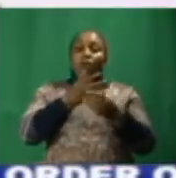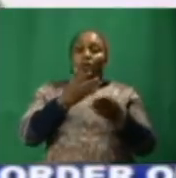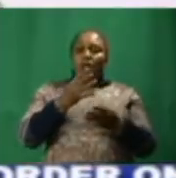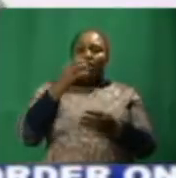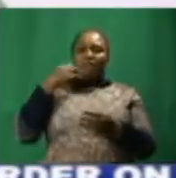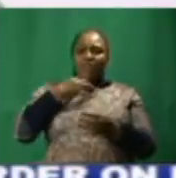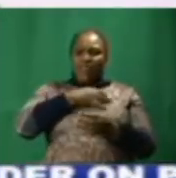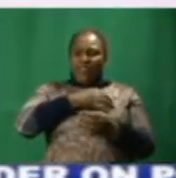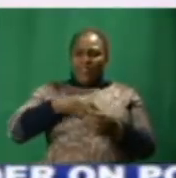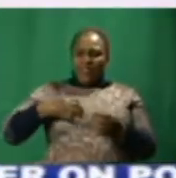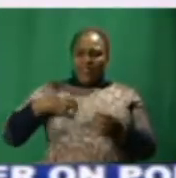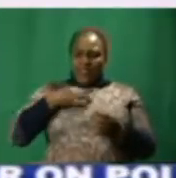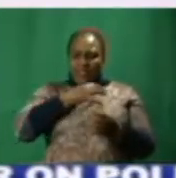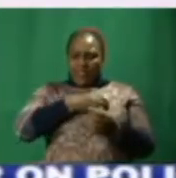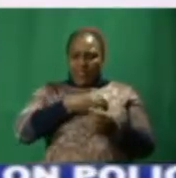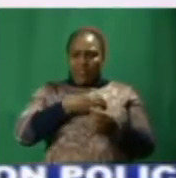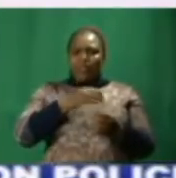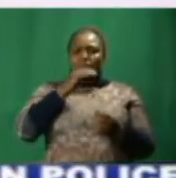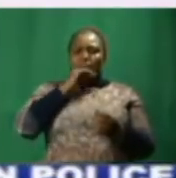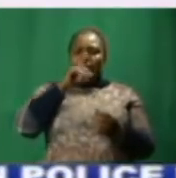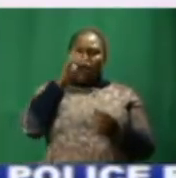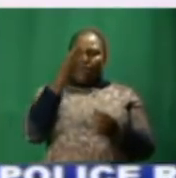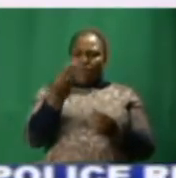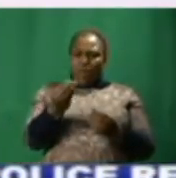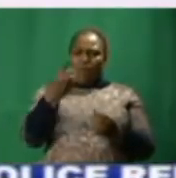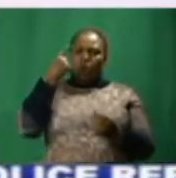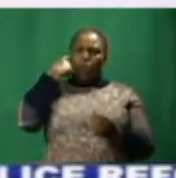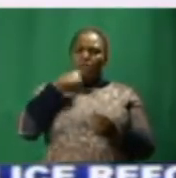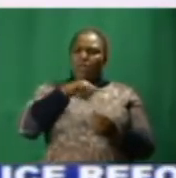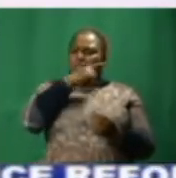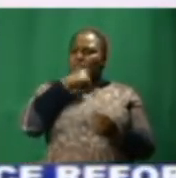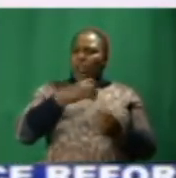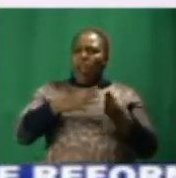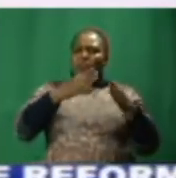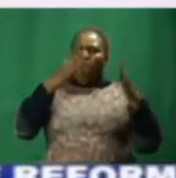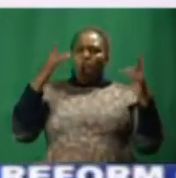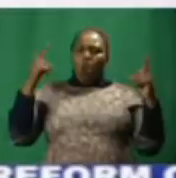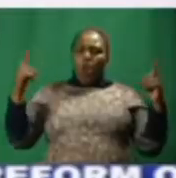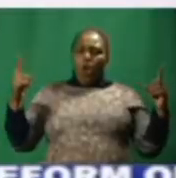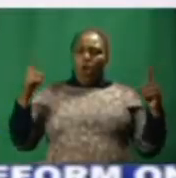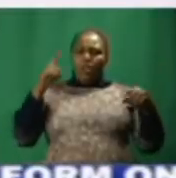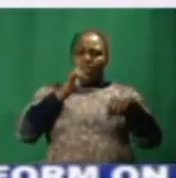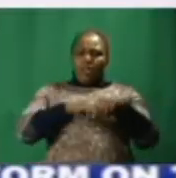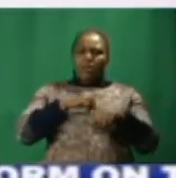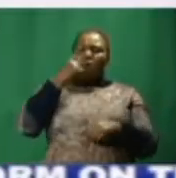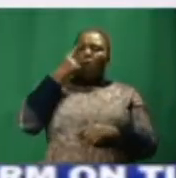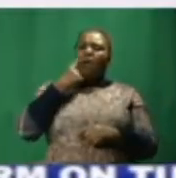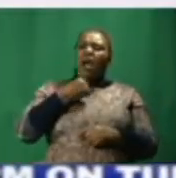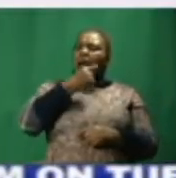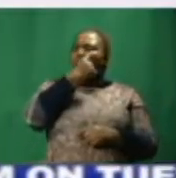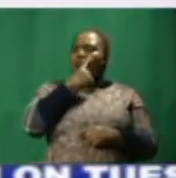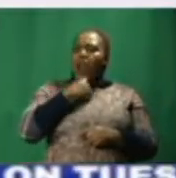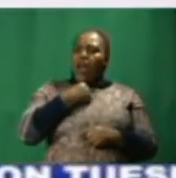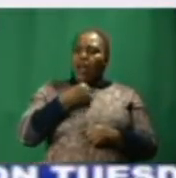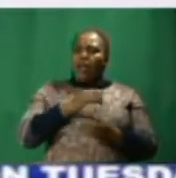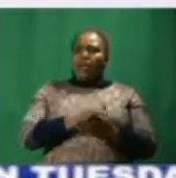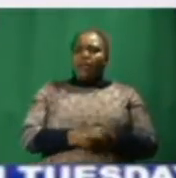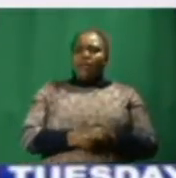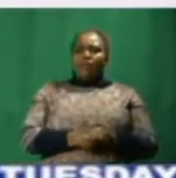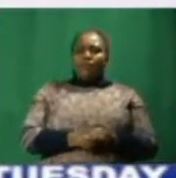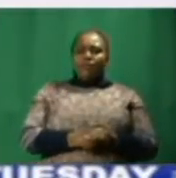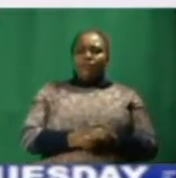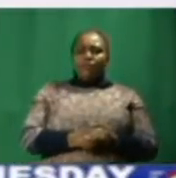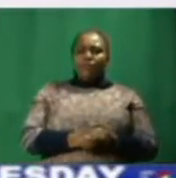khona difaka ekhathi ukuthi umfana utawushisa, kushisa isikhathi lesidze, utawukhala, abe irritable, ukhansi